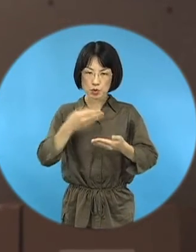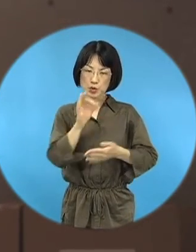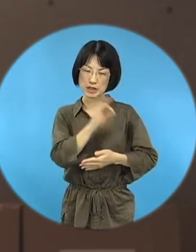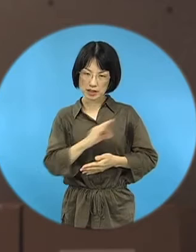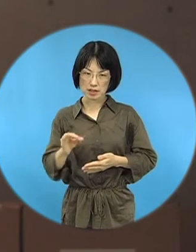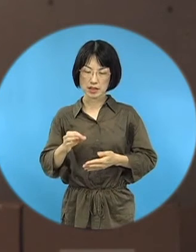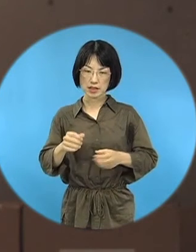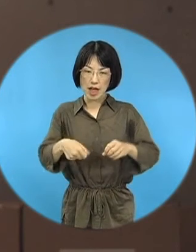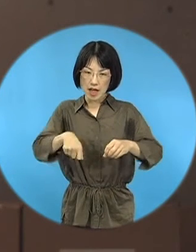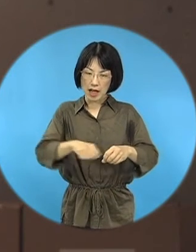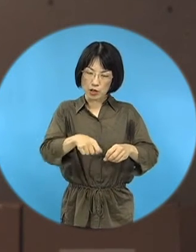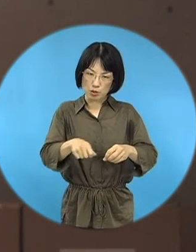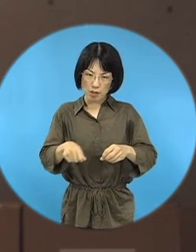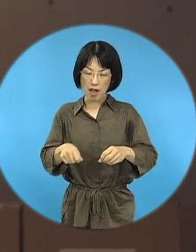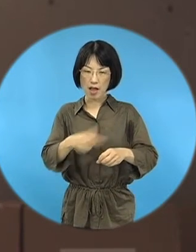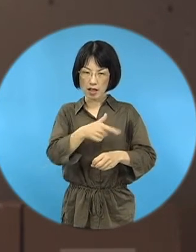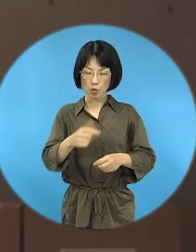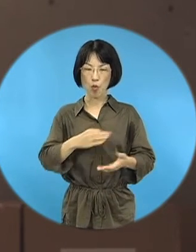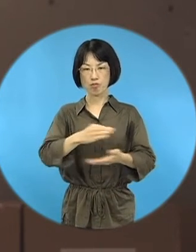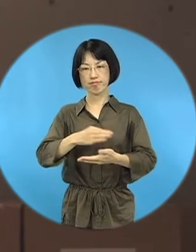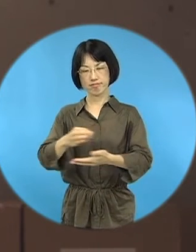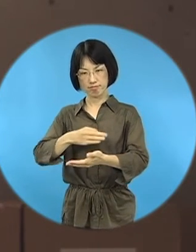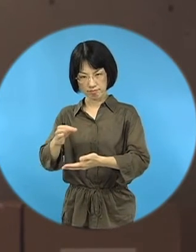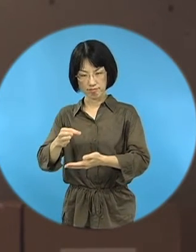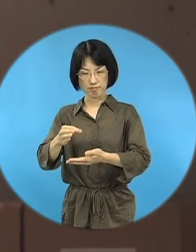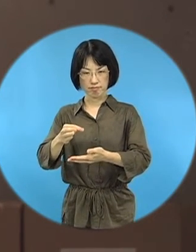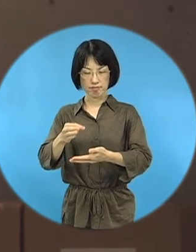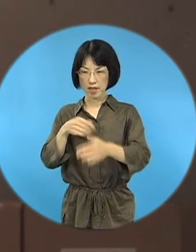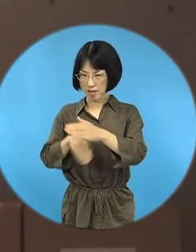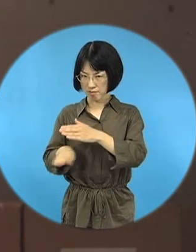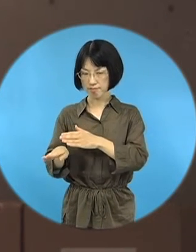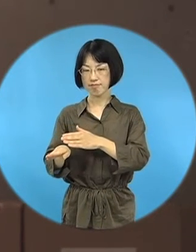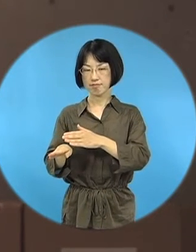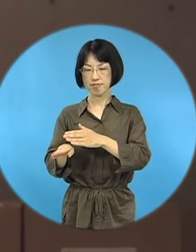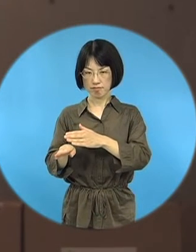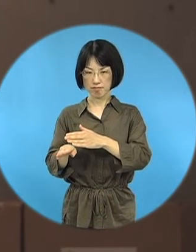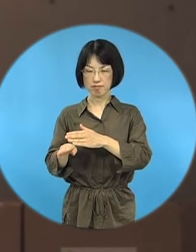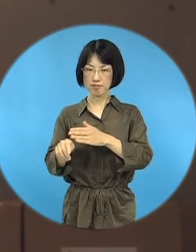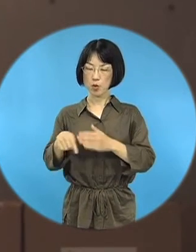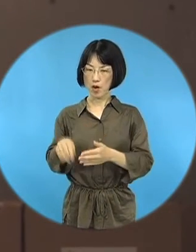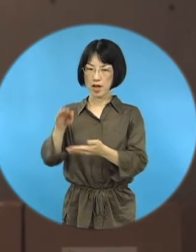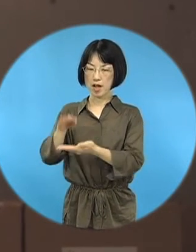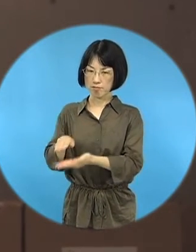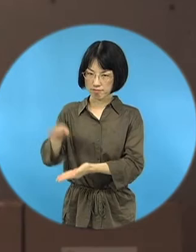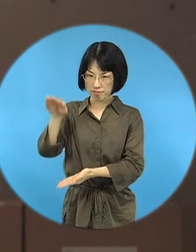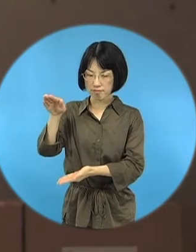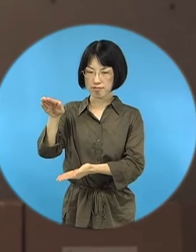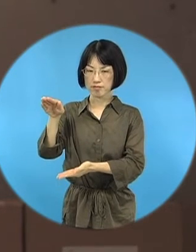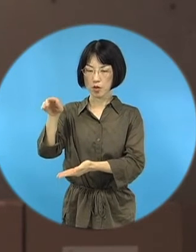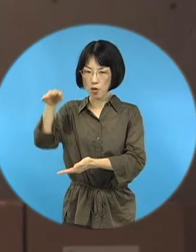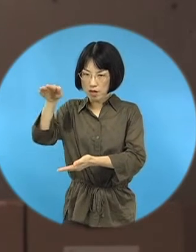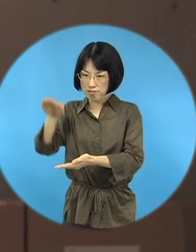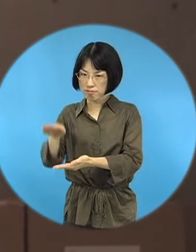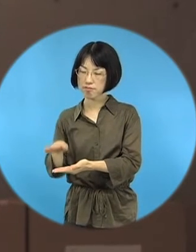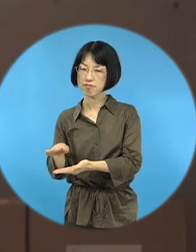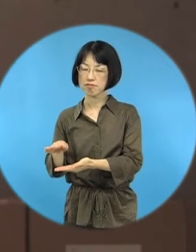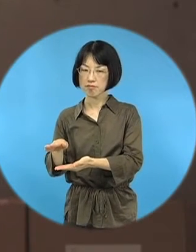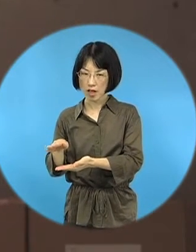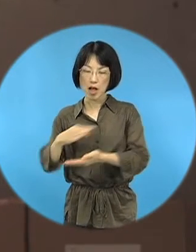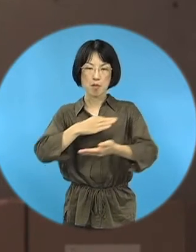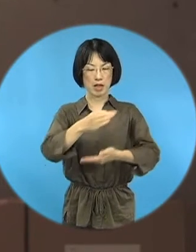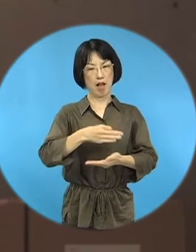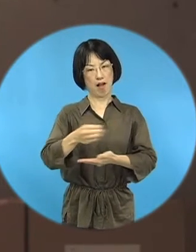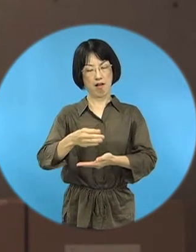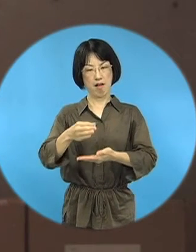ント食品や缶詰などを少し多めに購入するようにしておくと、いざという時の備蓄になりますし、ストックがなくなる